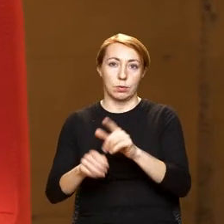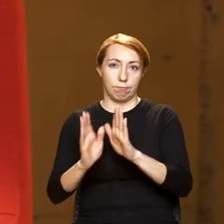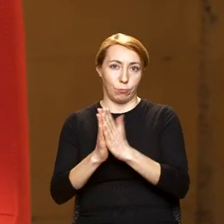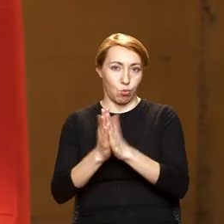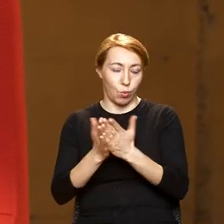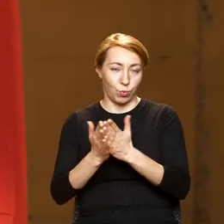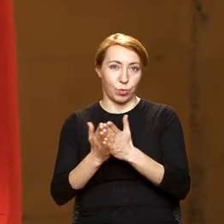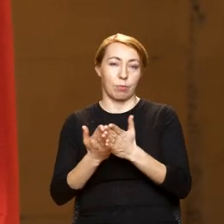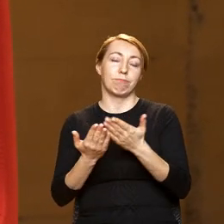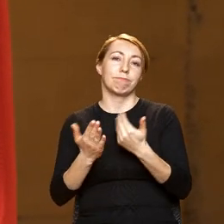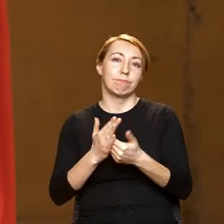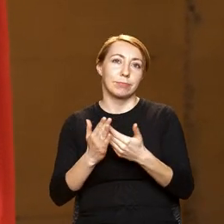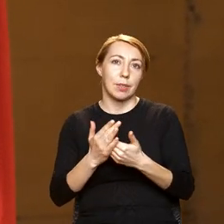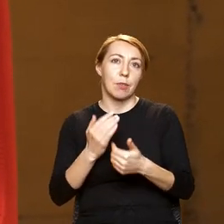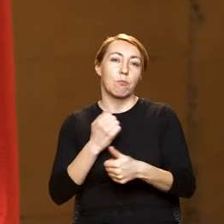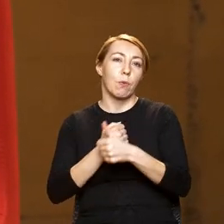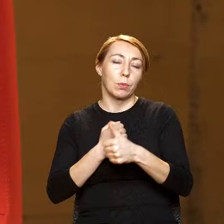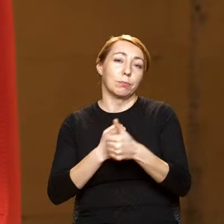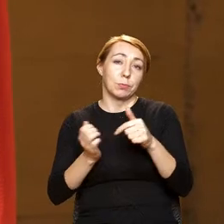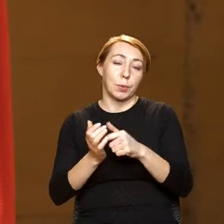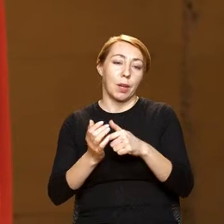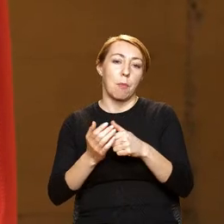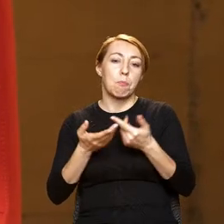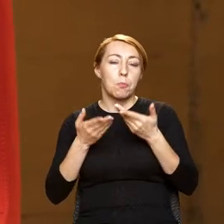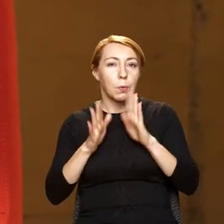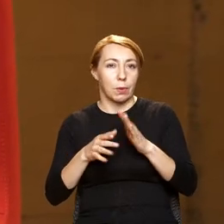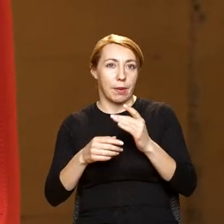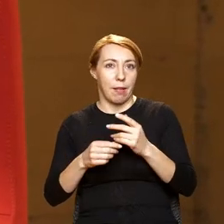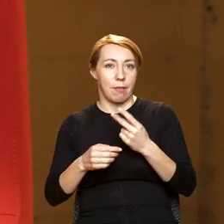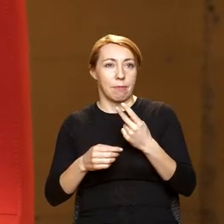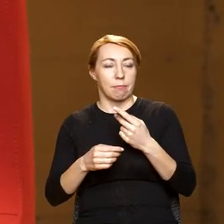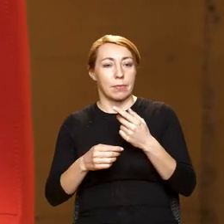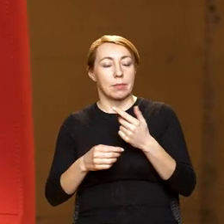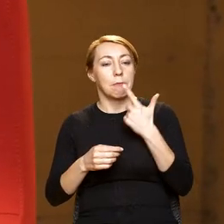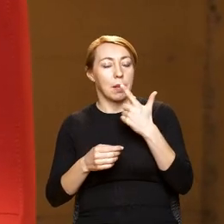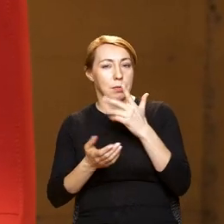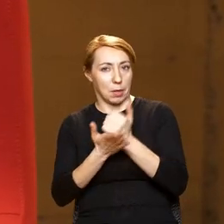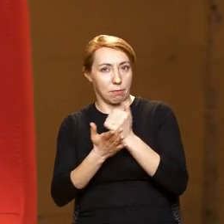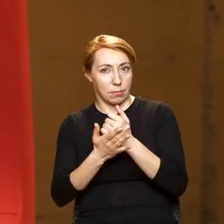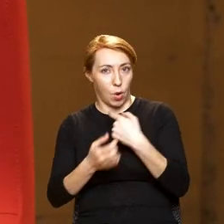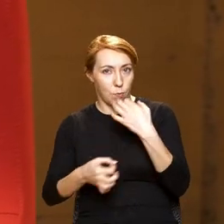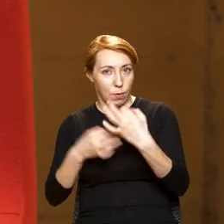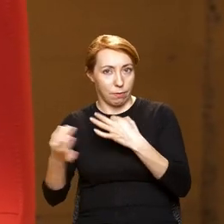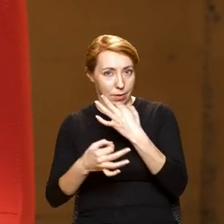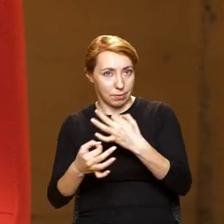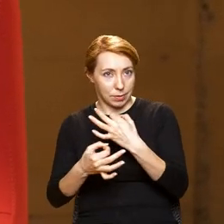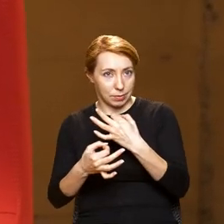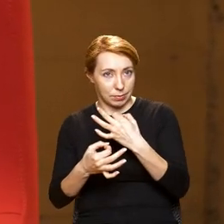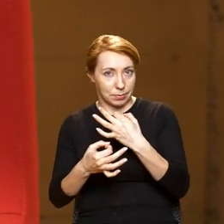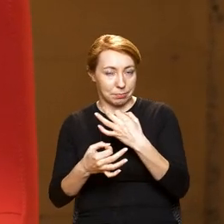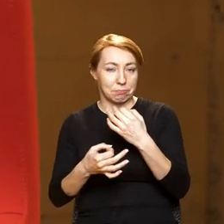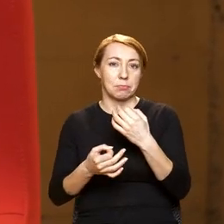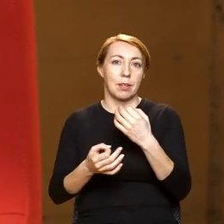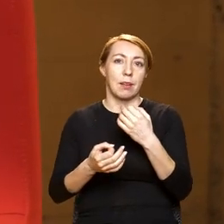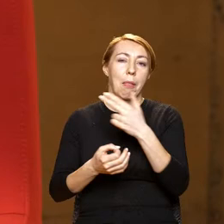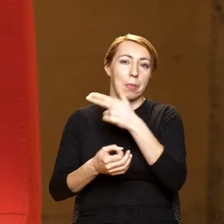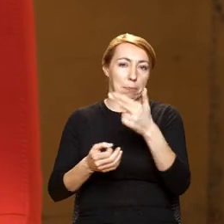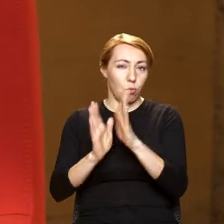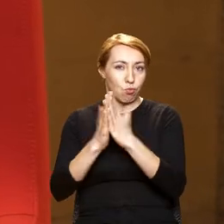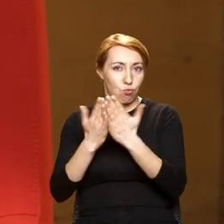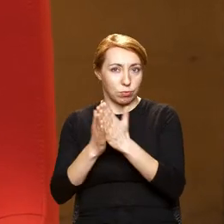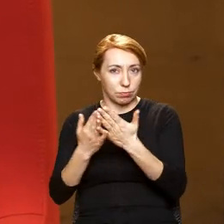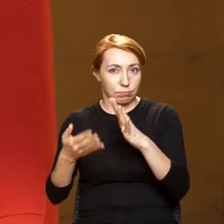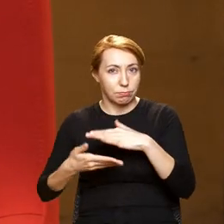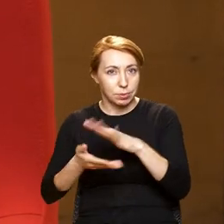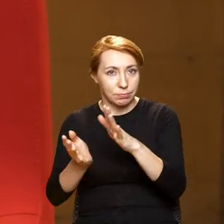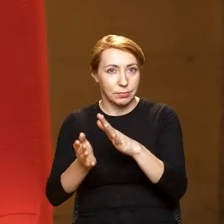W związku z tym, jako redaktor, pozwolę sobie dwa zdania powiedzieć o stronie edytorskiej, na co potem może już nie będzie czasu, ponieważ będziemy